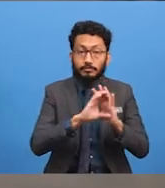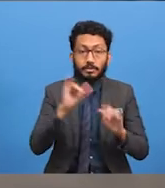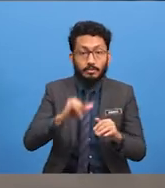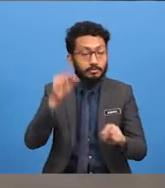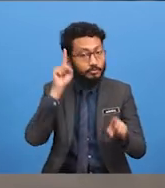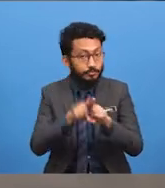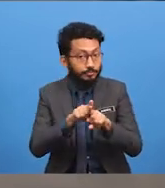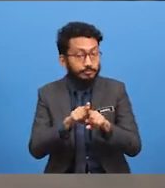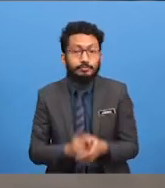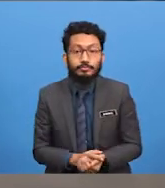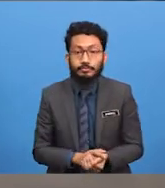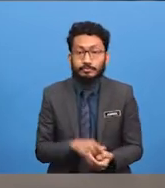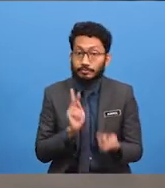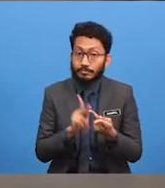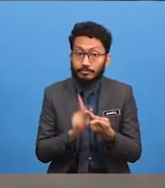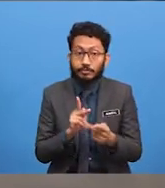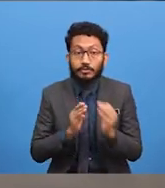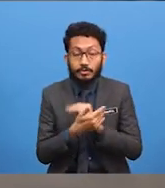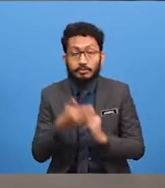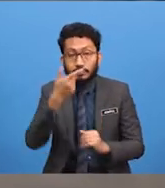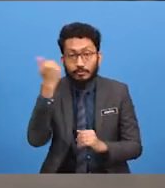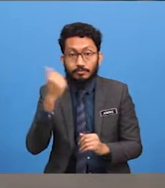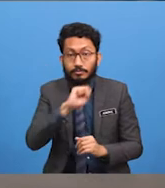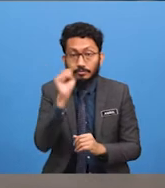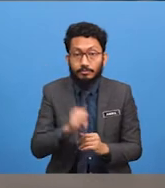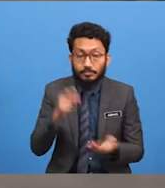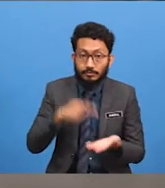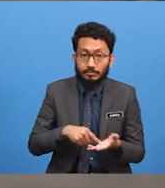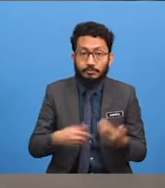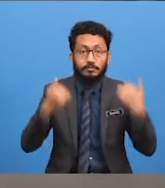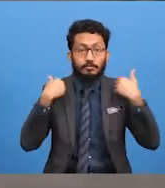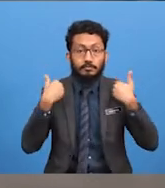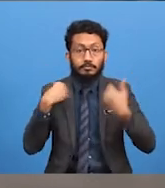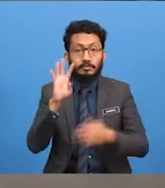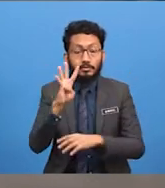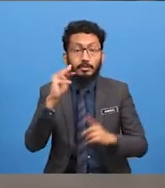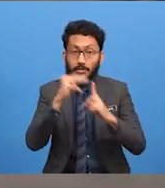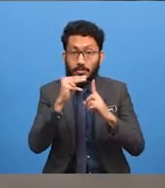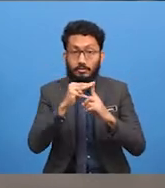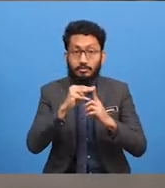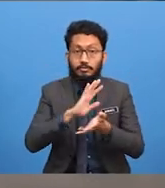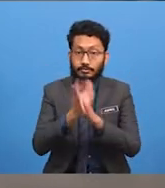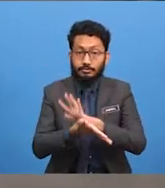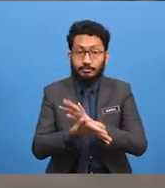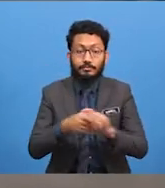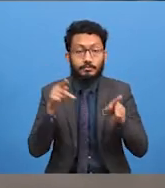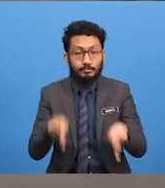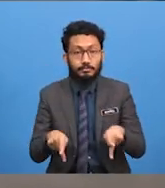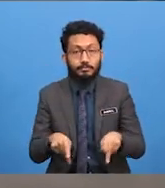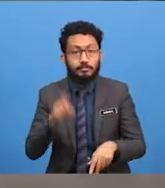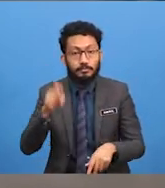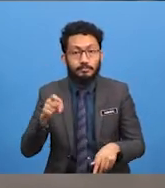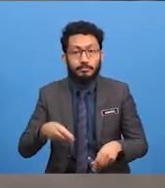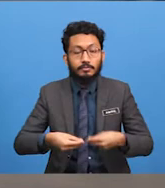sesuai. Oleh kerana soalan ini mempunyai 4 markah, maka pelajar